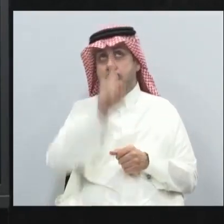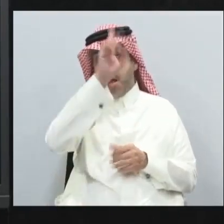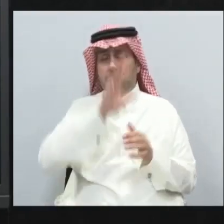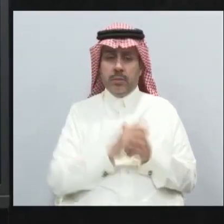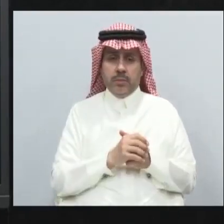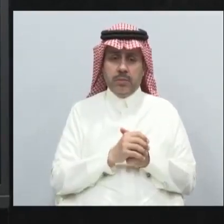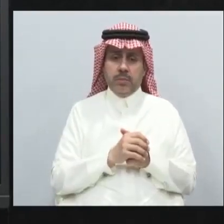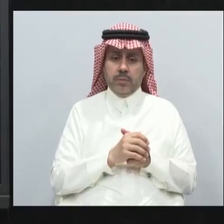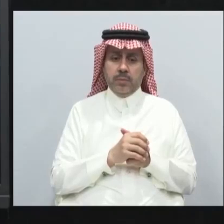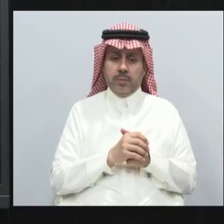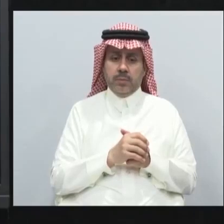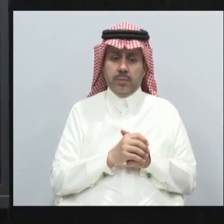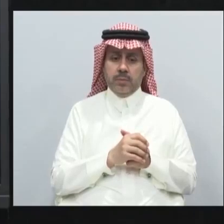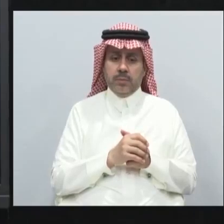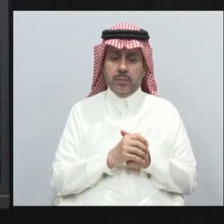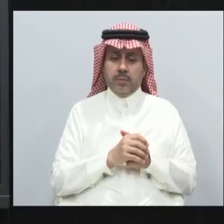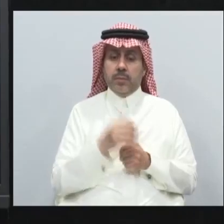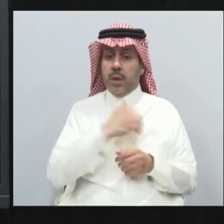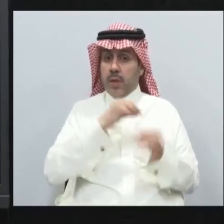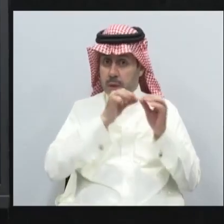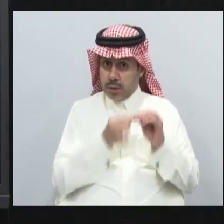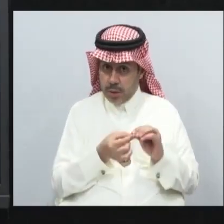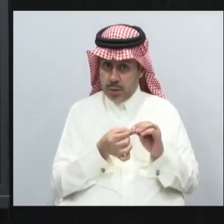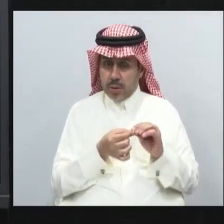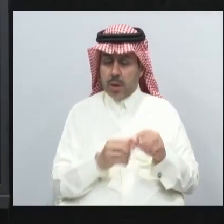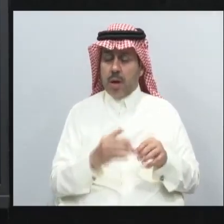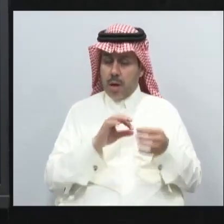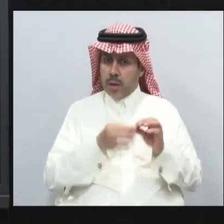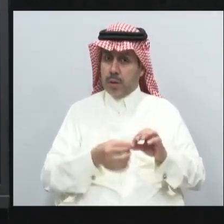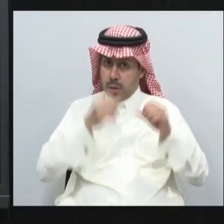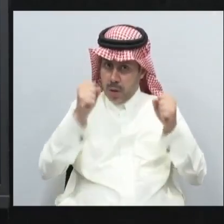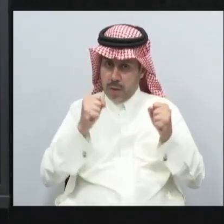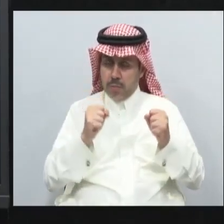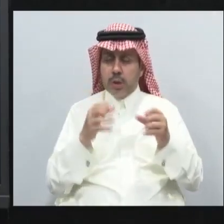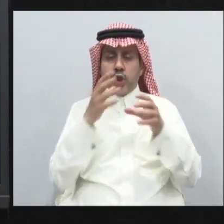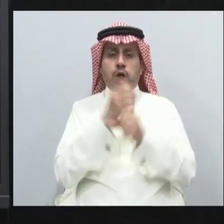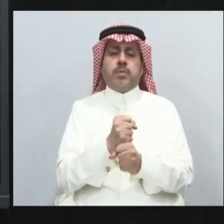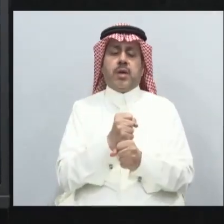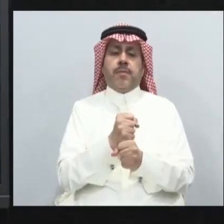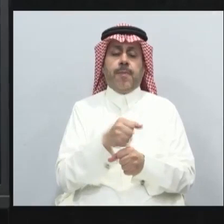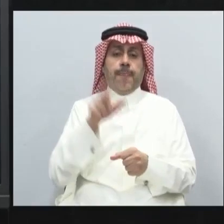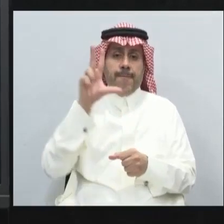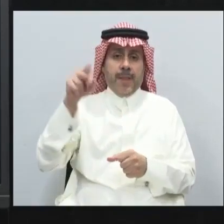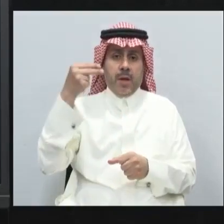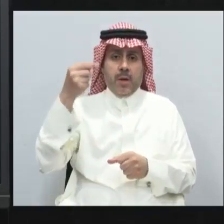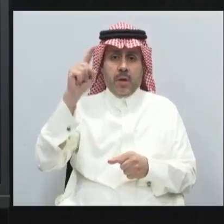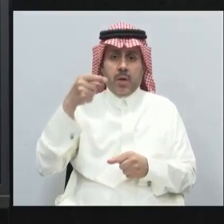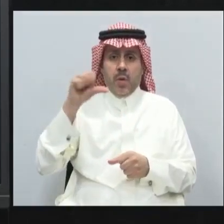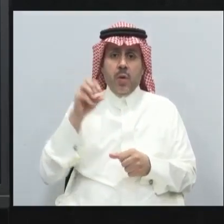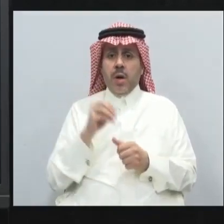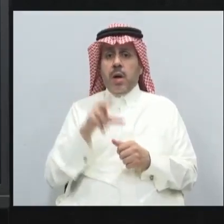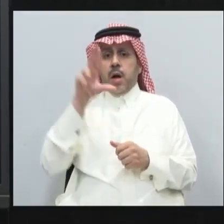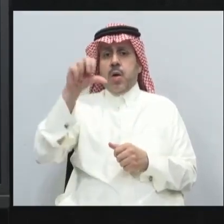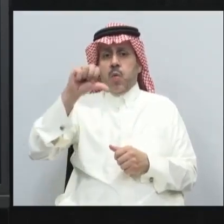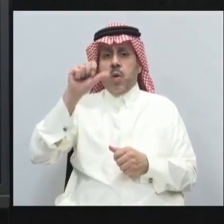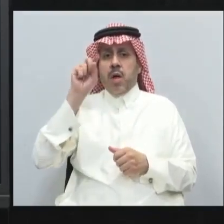معنى الا الله فاذا اعتقد هذا الاعتقاد العظيم فقد استمسك بالعروه الوثقى طيب